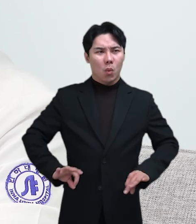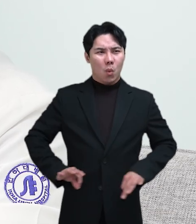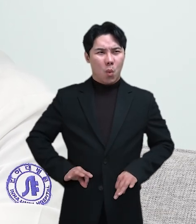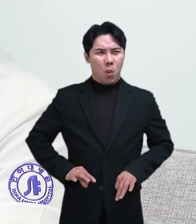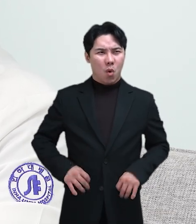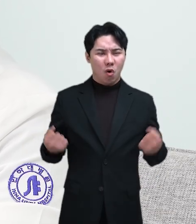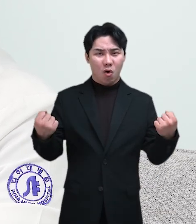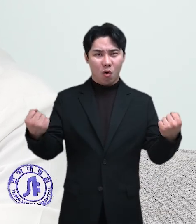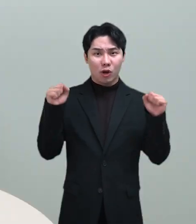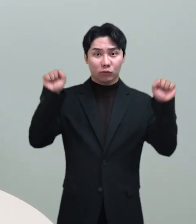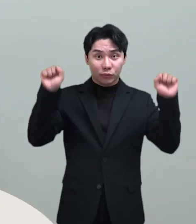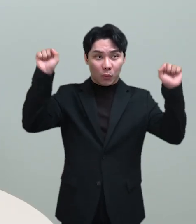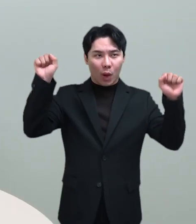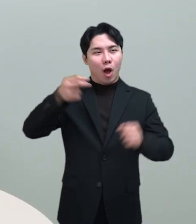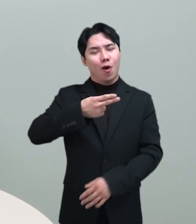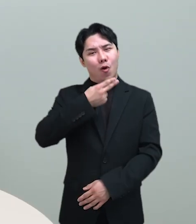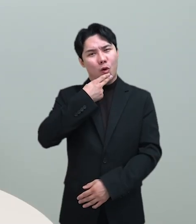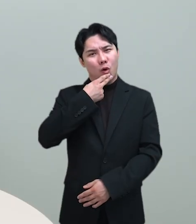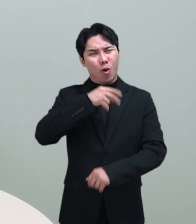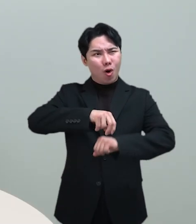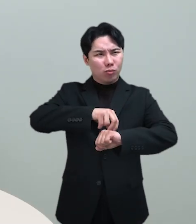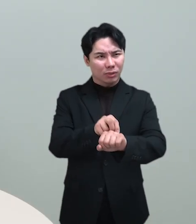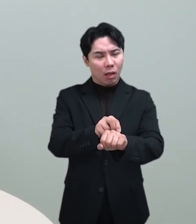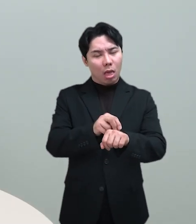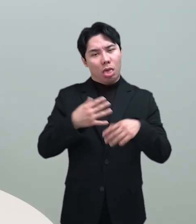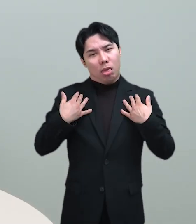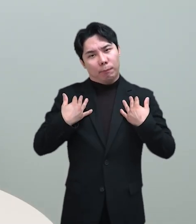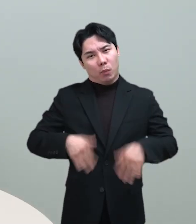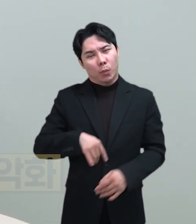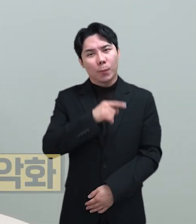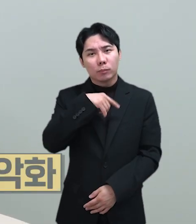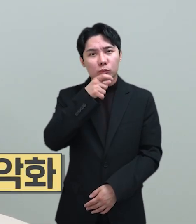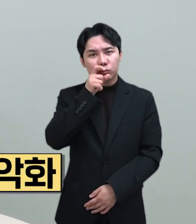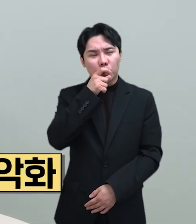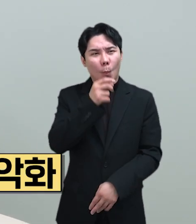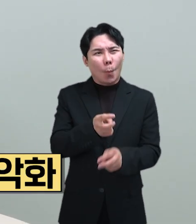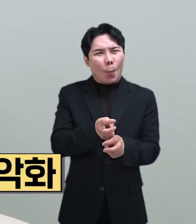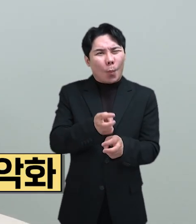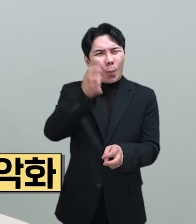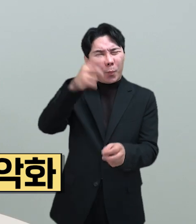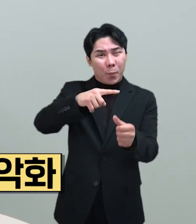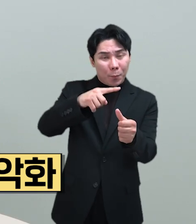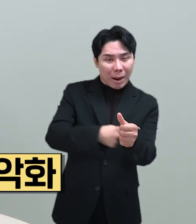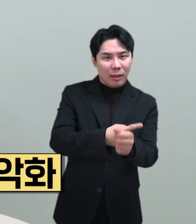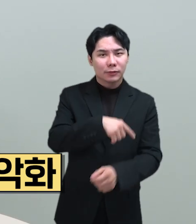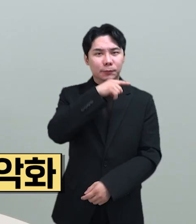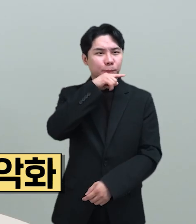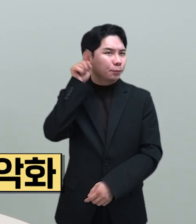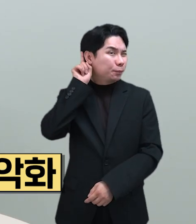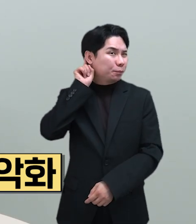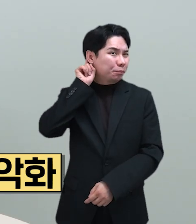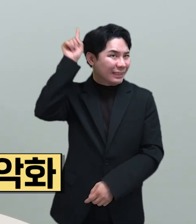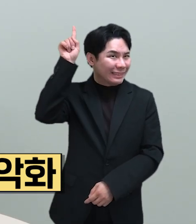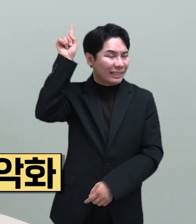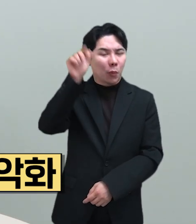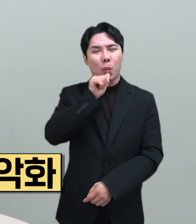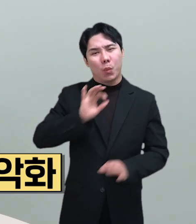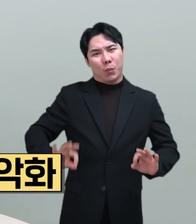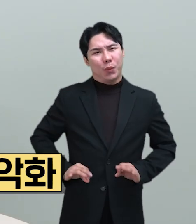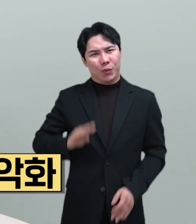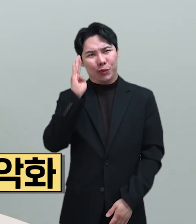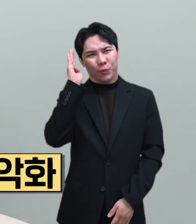신장이 좋아지는 운동은 없습니다. 오히려 지나치게 무리한 운동은 피로와 탈수를 일으키고 자칫하면 혈압을